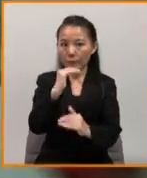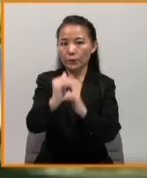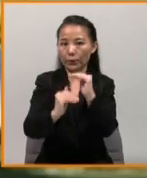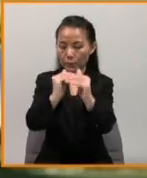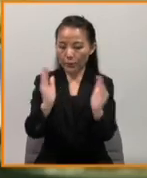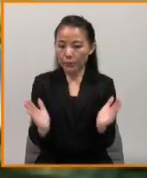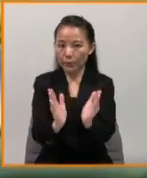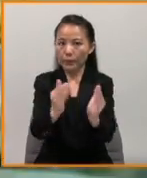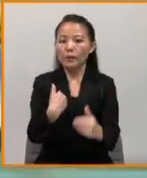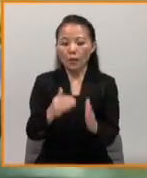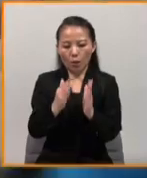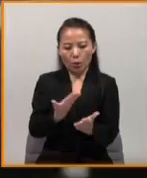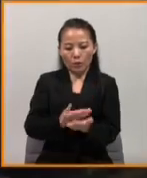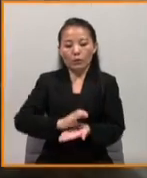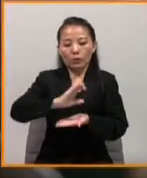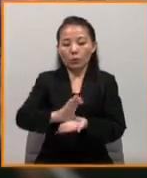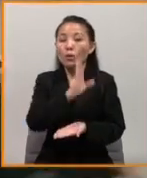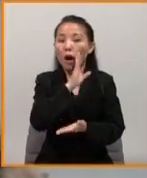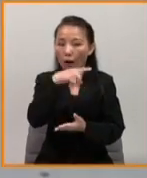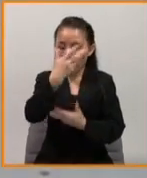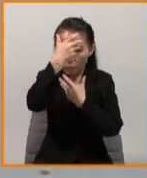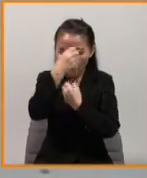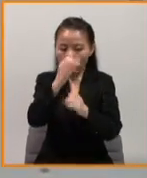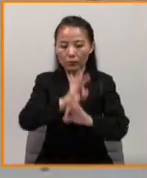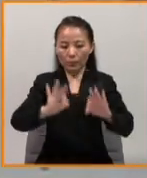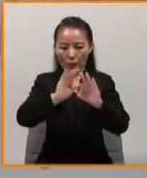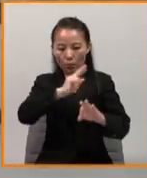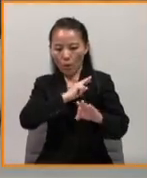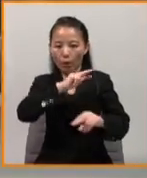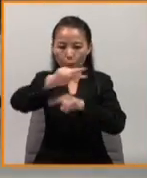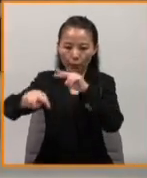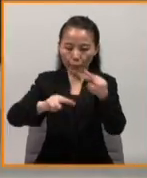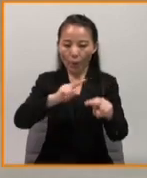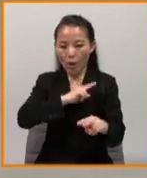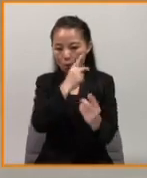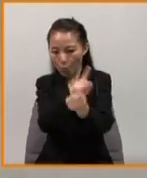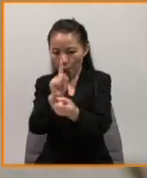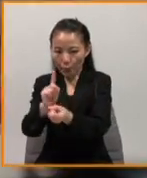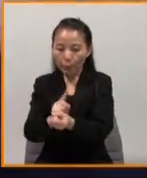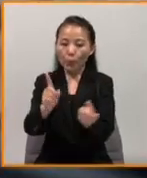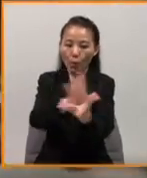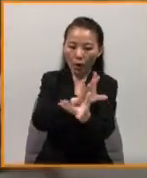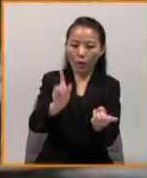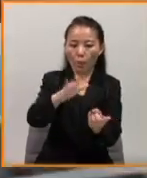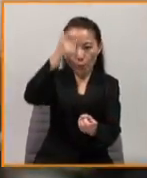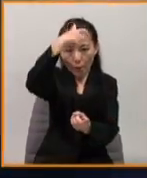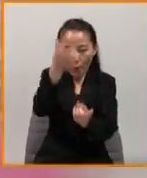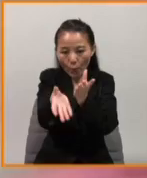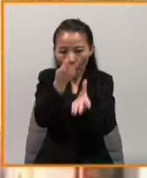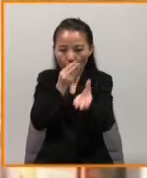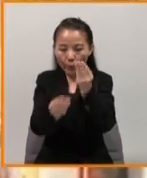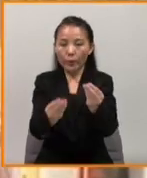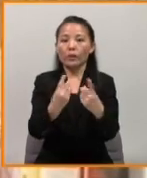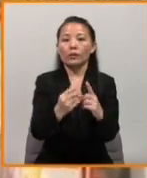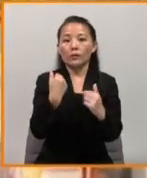งทุนโดยนักลงทุนที่สนใจจำเป็นต้องลงสำรวจพื้นที่ด้วยตนเองเพื่อทำความเข้าใจวัฒนธรรมของเมียนมามากขึ้น